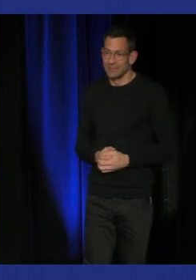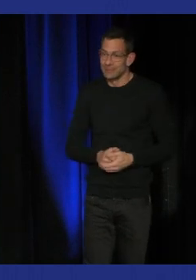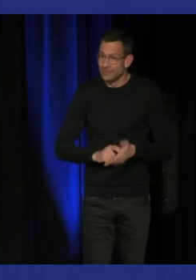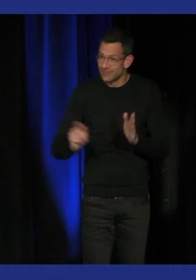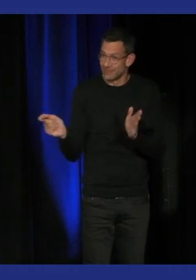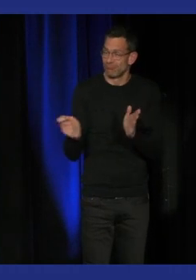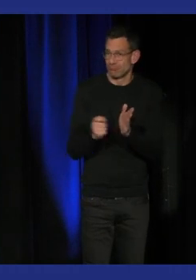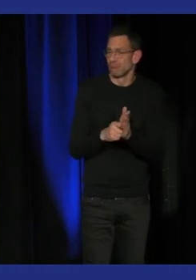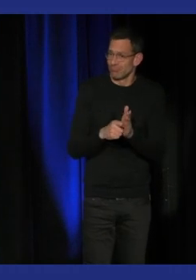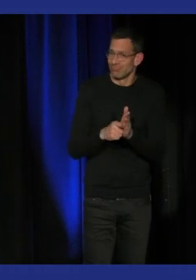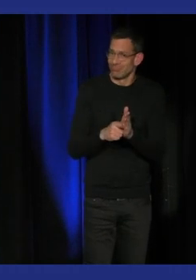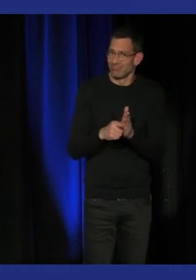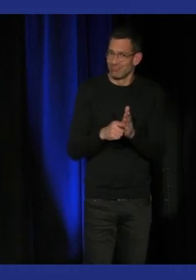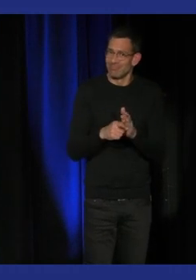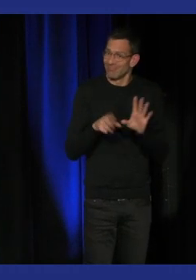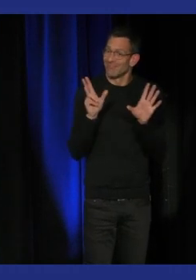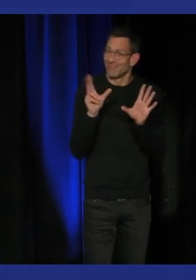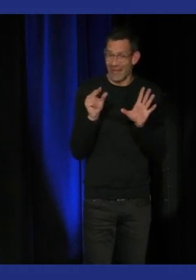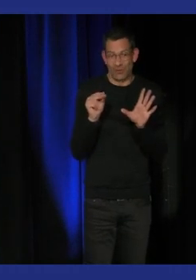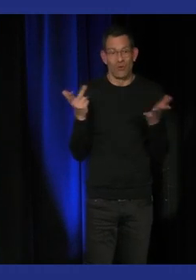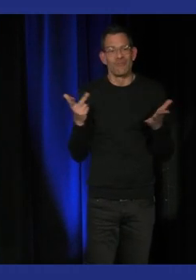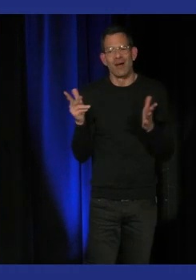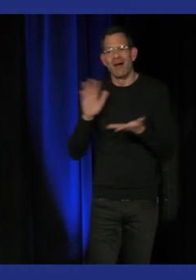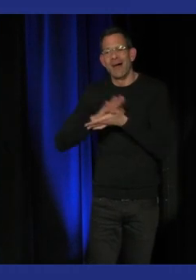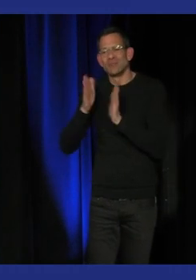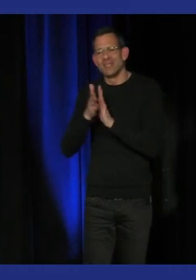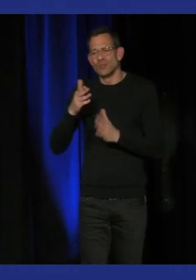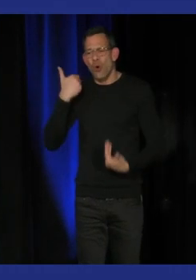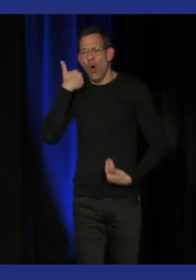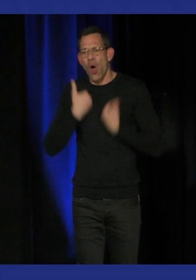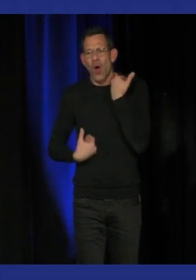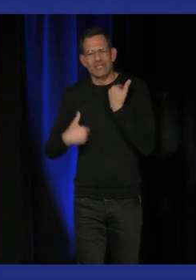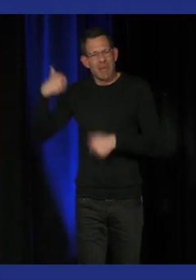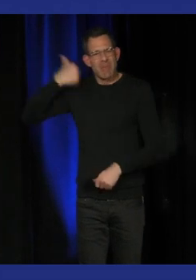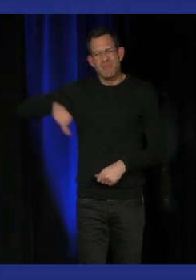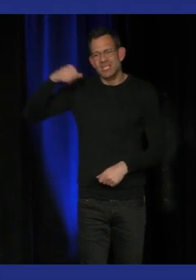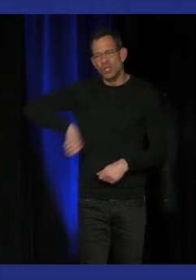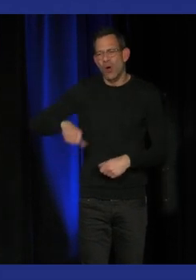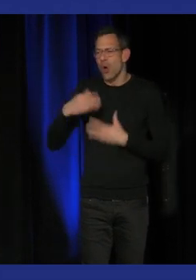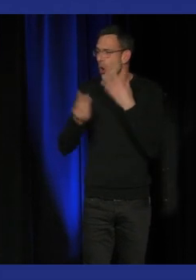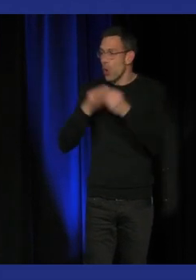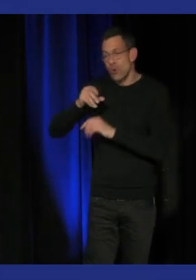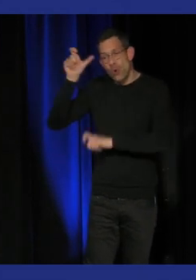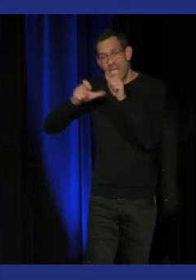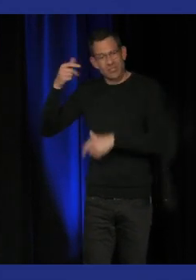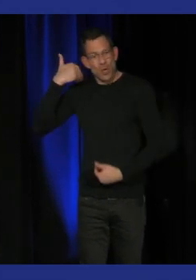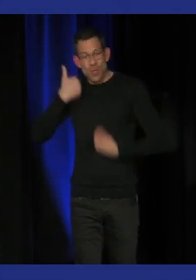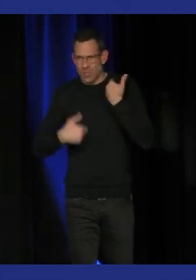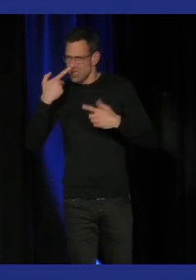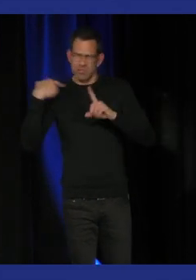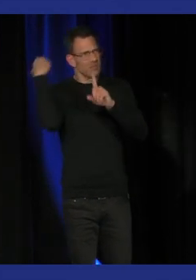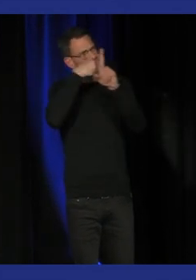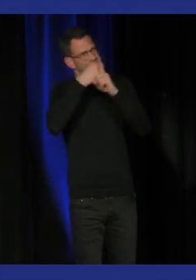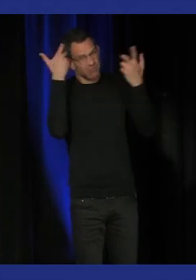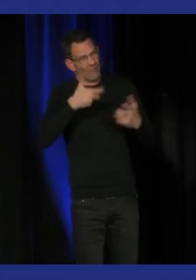80, l'association des handicapés méchants ou les personnes handicapées qui revendiquaient que le monde environnement soit adapté